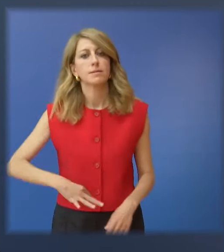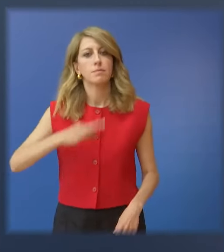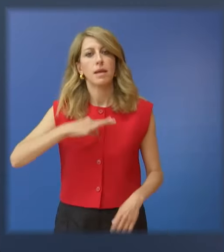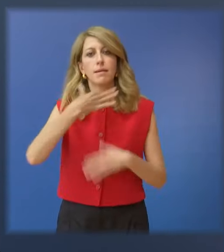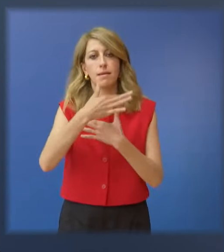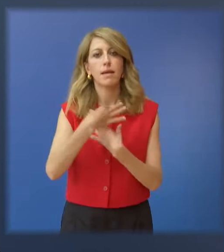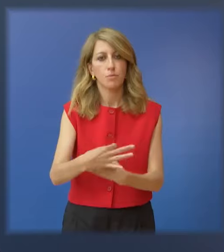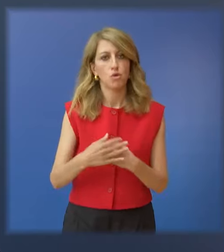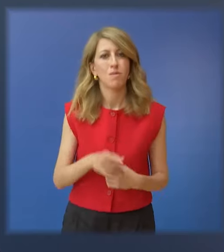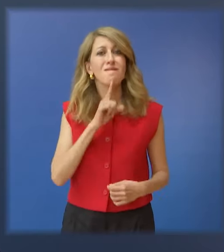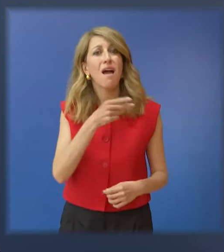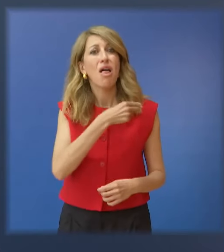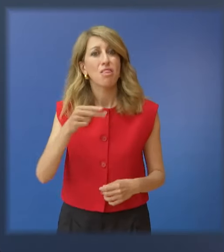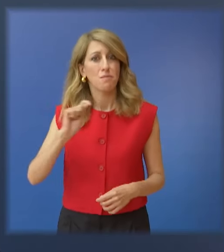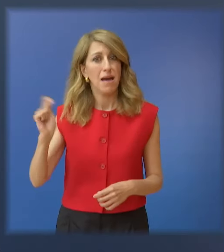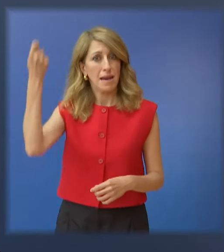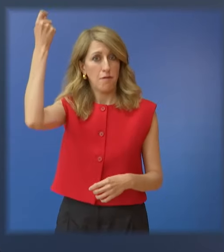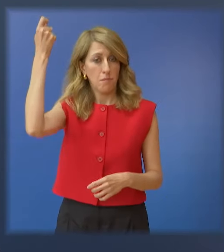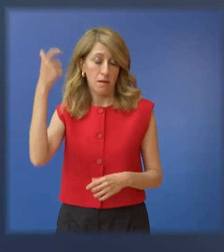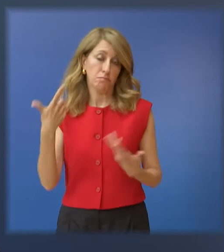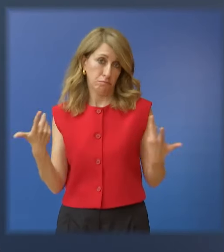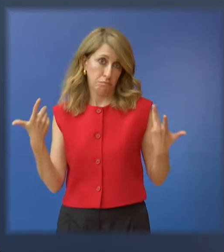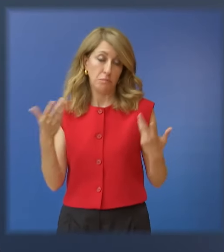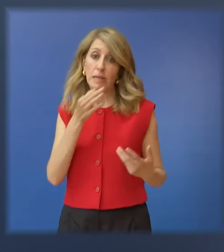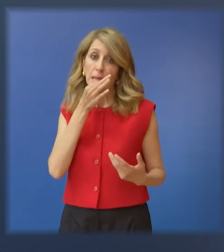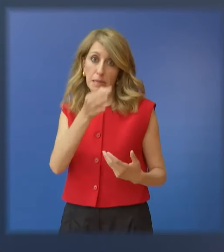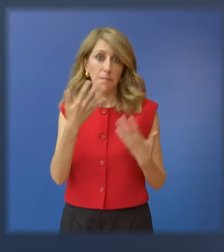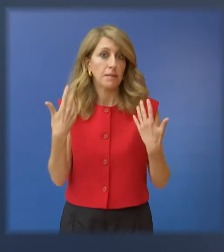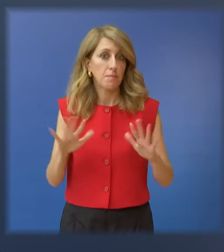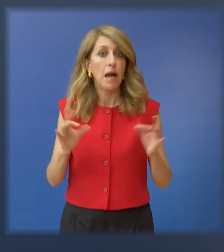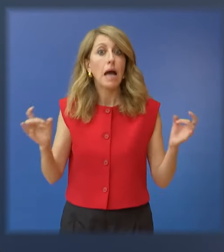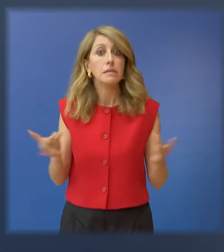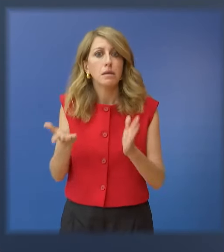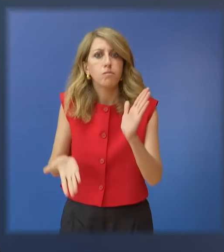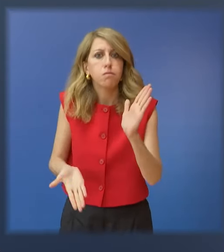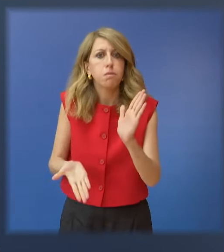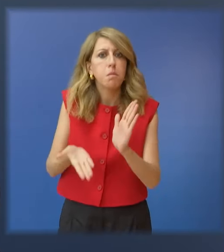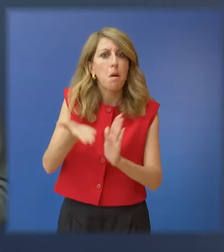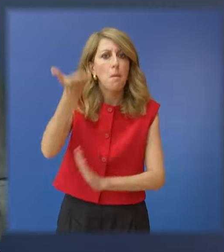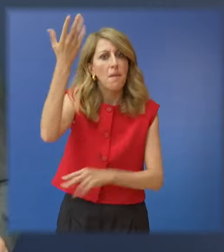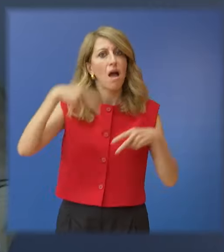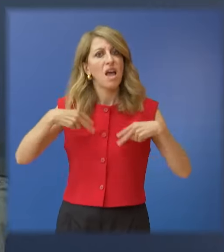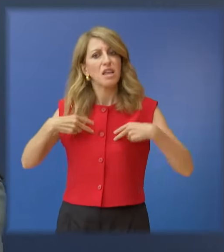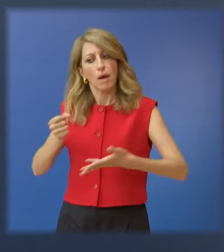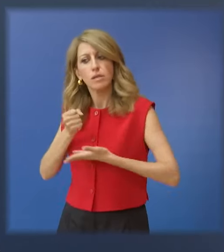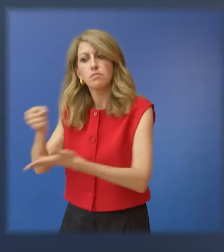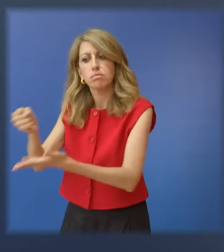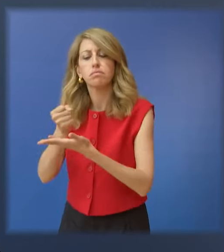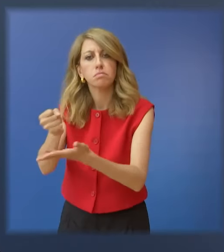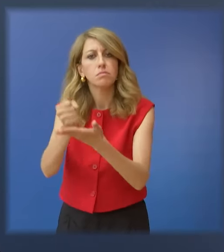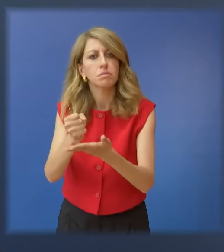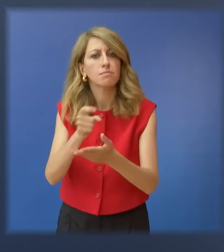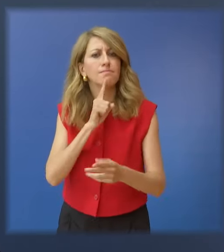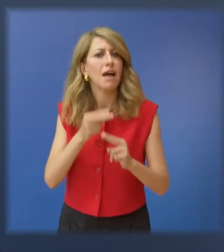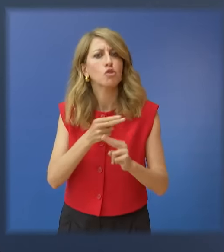τα τιμολόγια ότι θα επέμβουμε αυτό είναι μία προοπτική ότι θα επανέλθει η επιδότηση των τιμολογίων